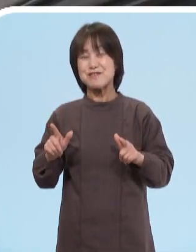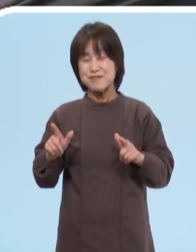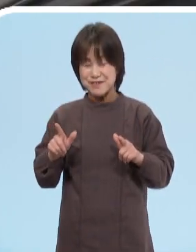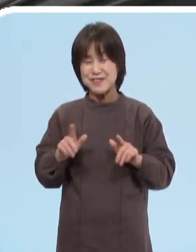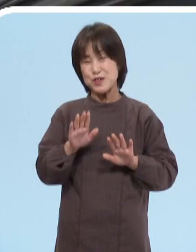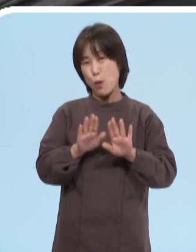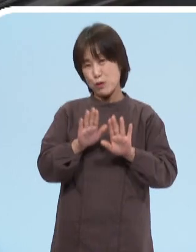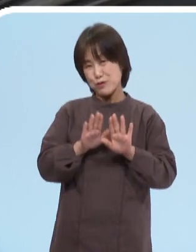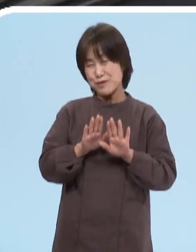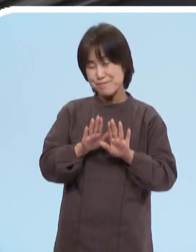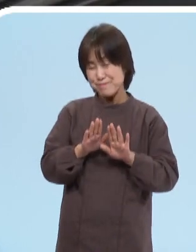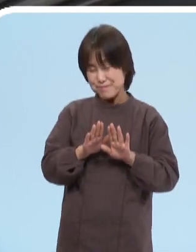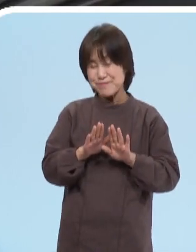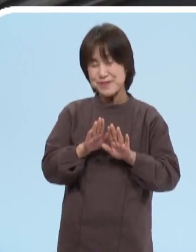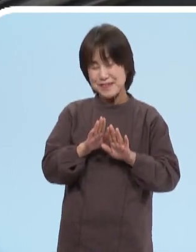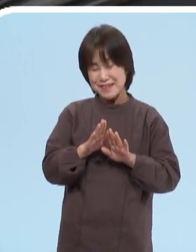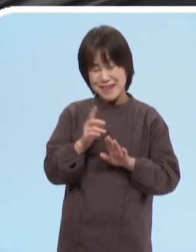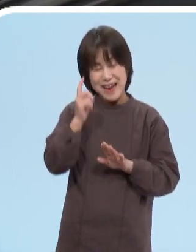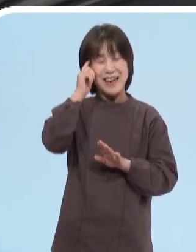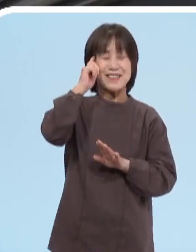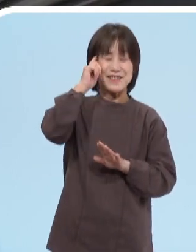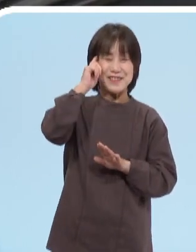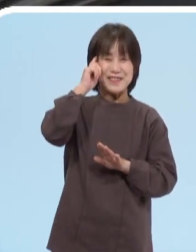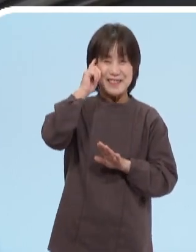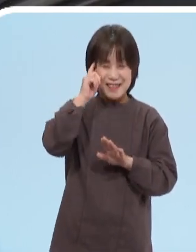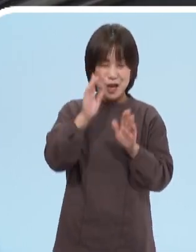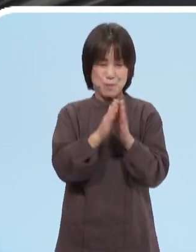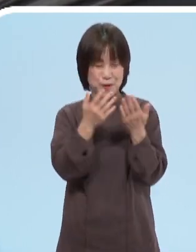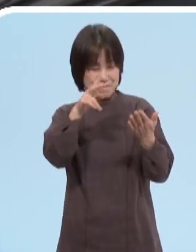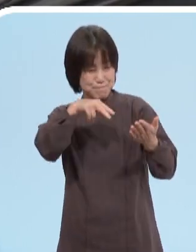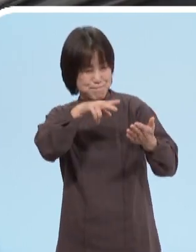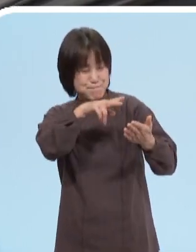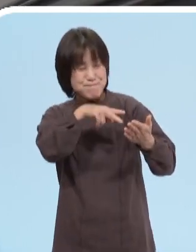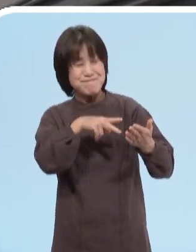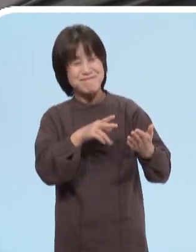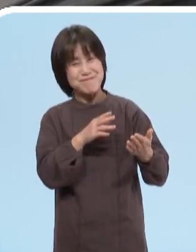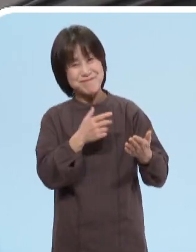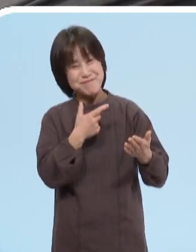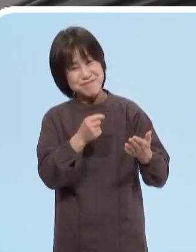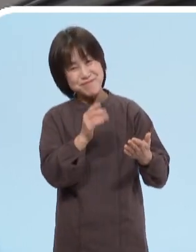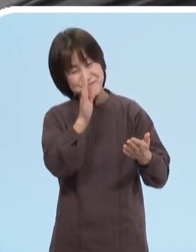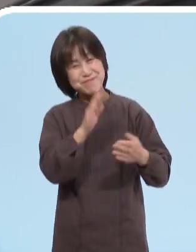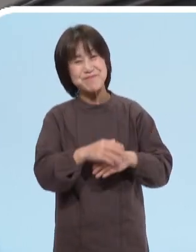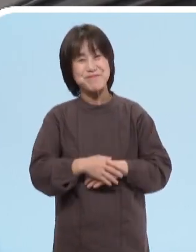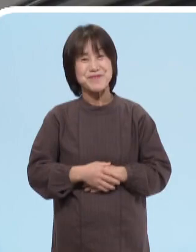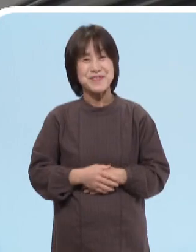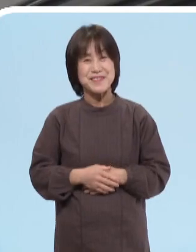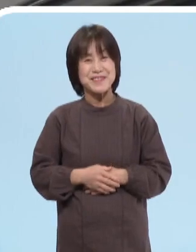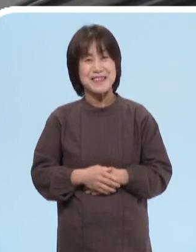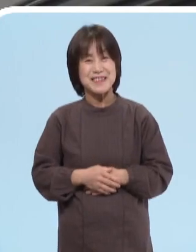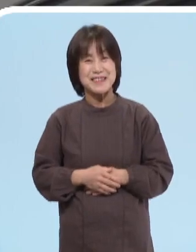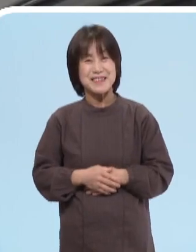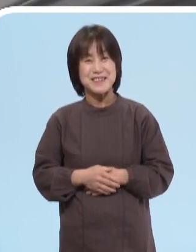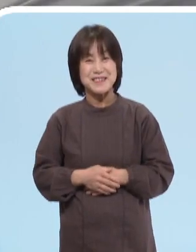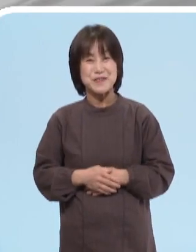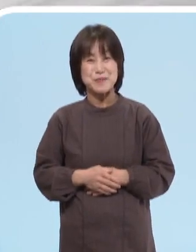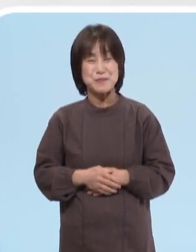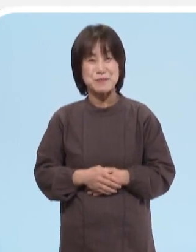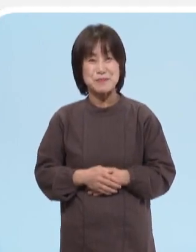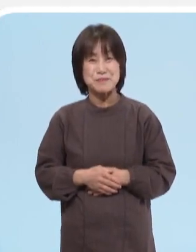空間に一歩入っていただくという感じで、文学と出会っていただけたらなっていうふうに思います。